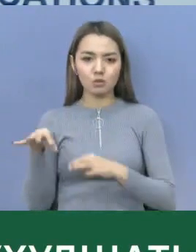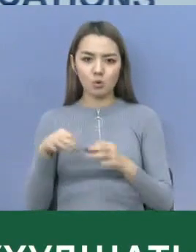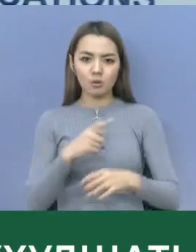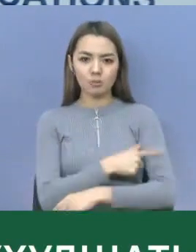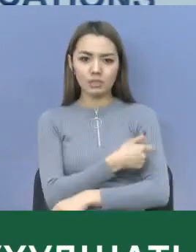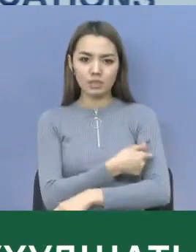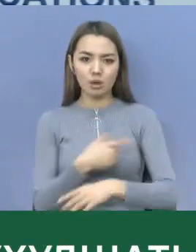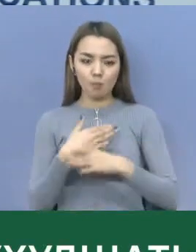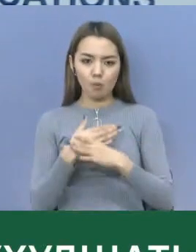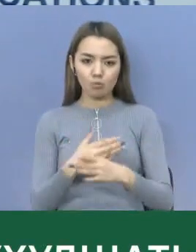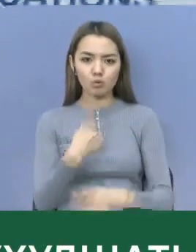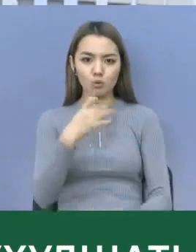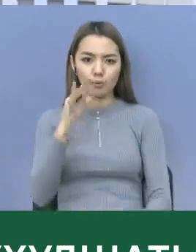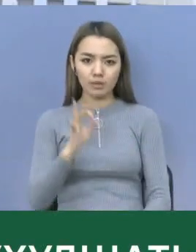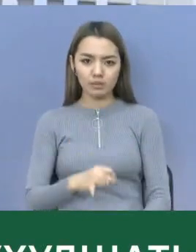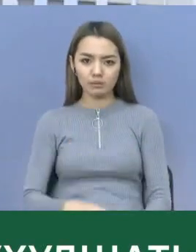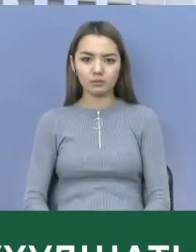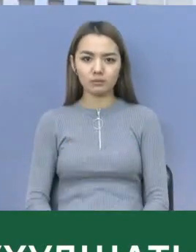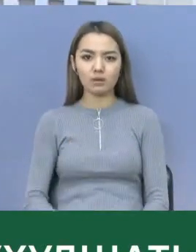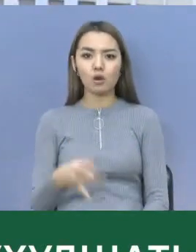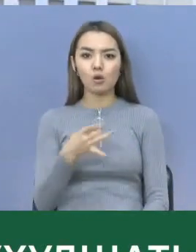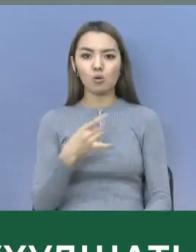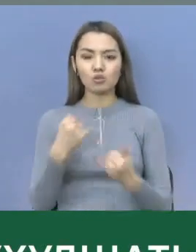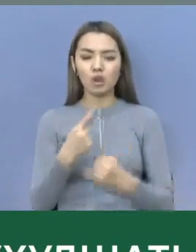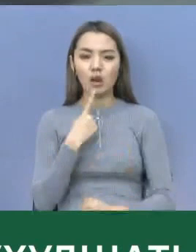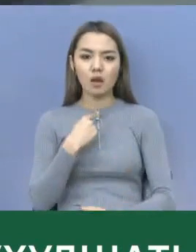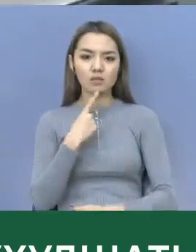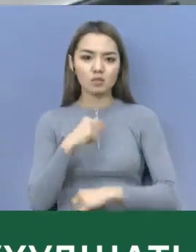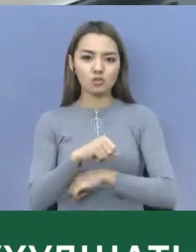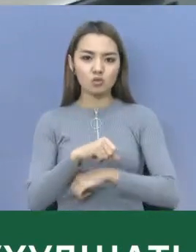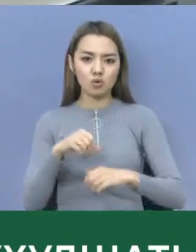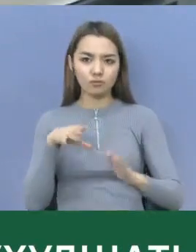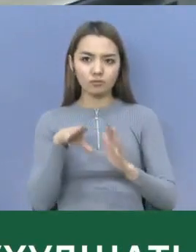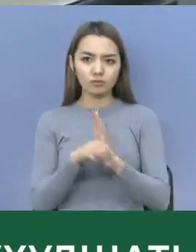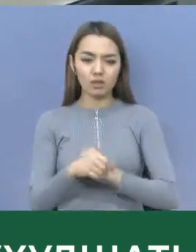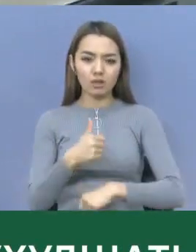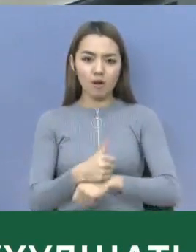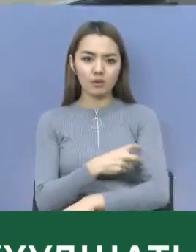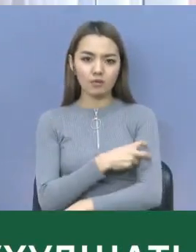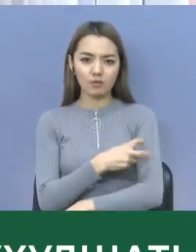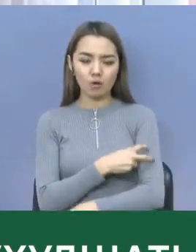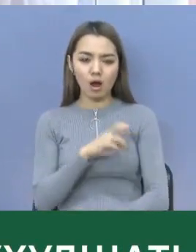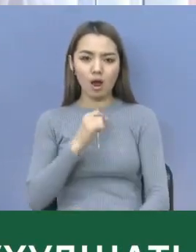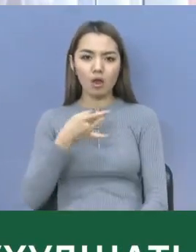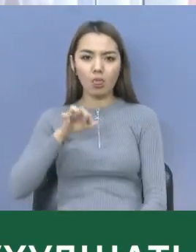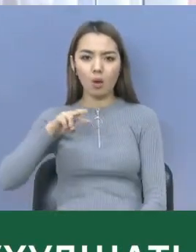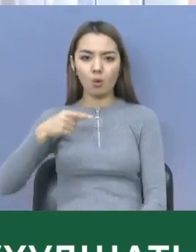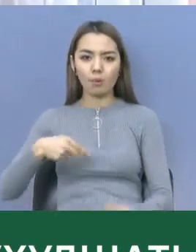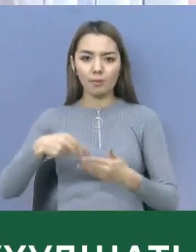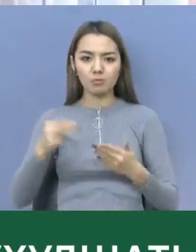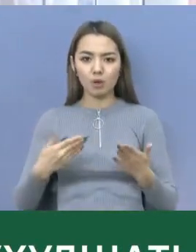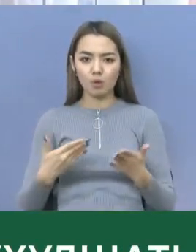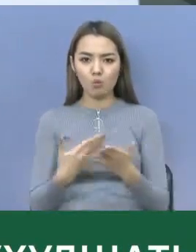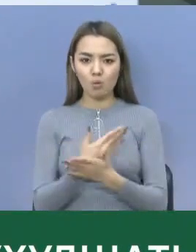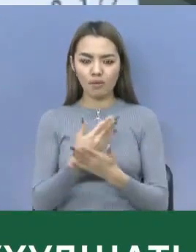помощи составляет 100%. Регион находится в красной зоне. Главный санитарный врач области Айнагуль Мусина подписала